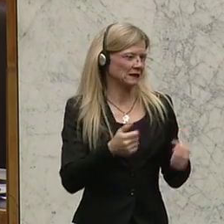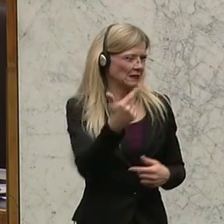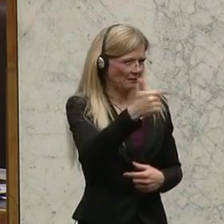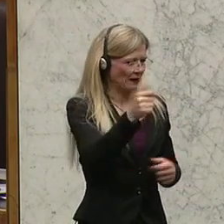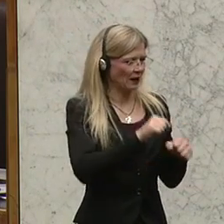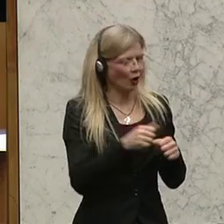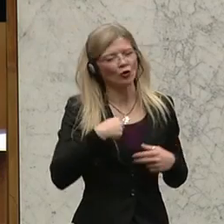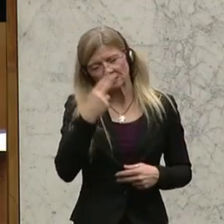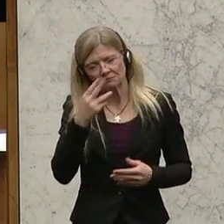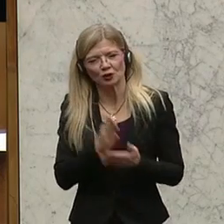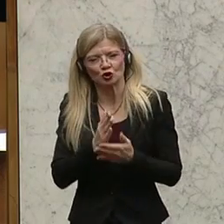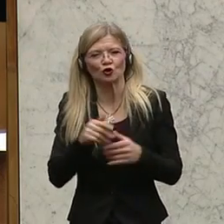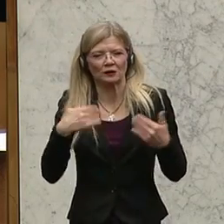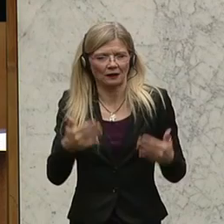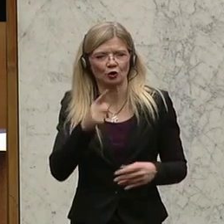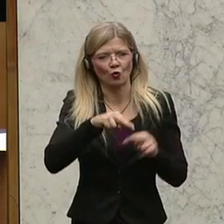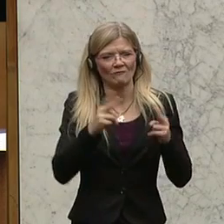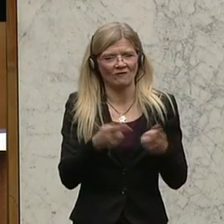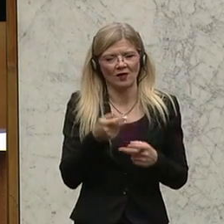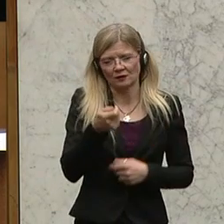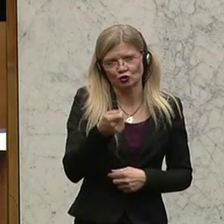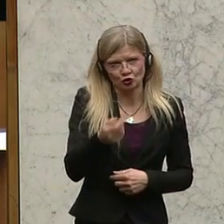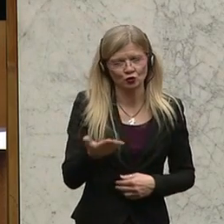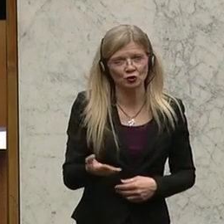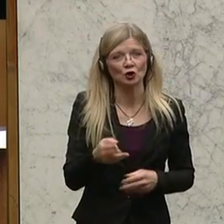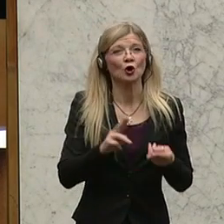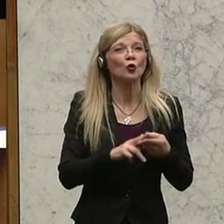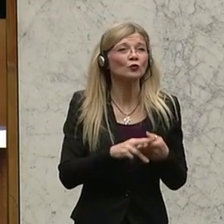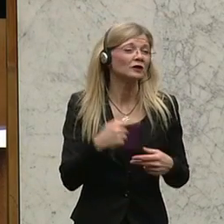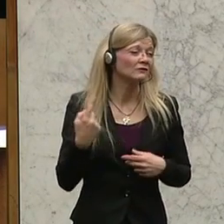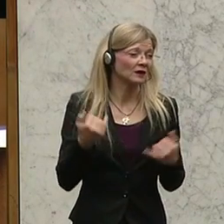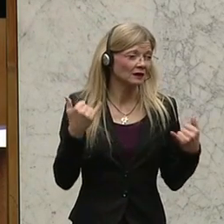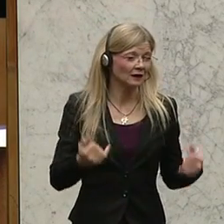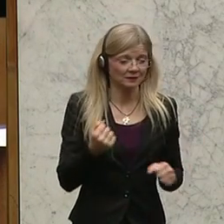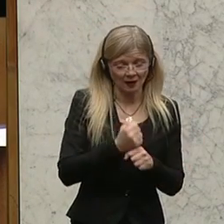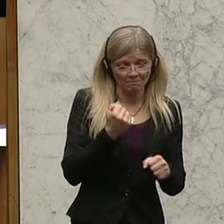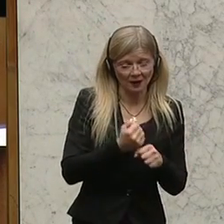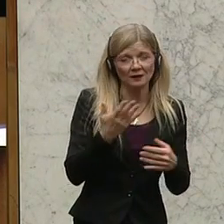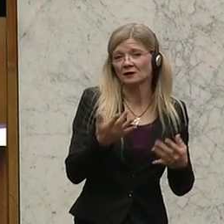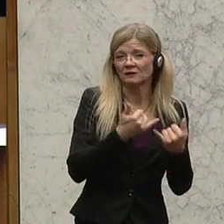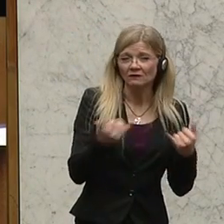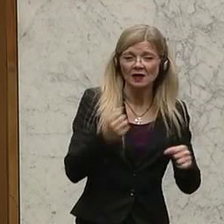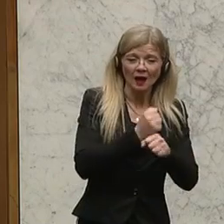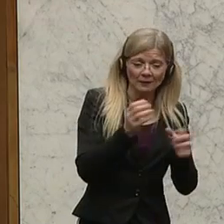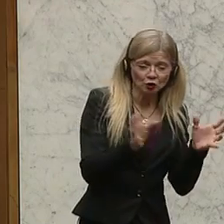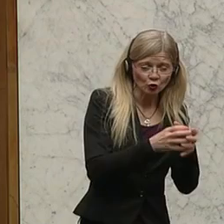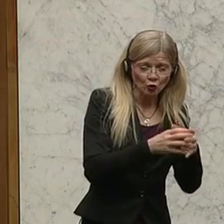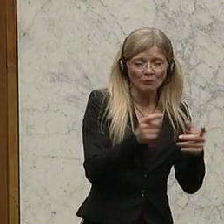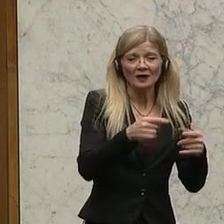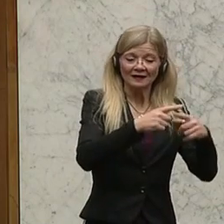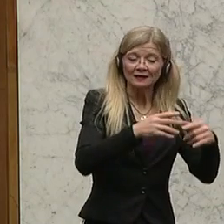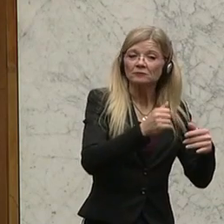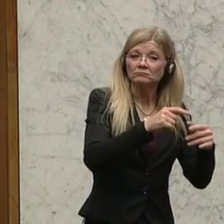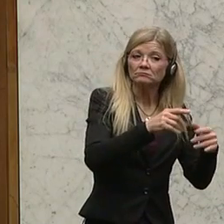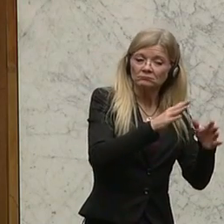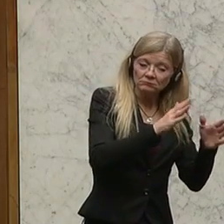dann sehen. Und wir arbeiten jetzt nach den Arbeitsgruppen sektorell und integrativ